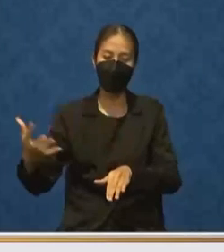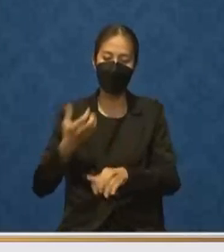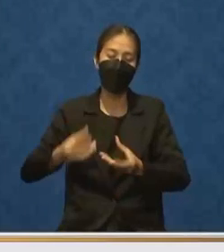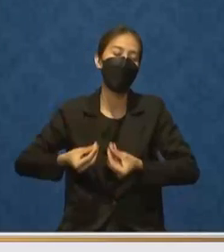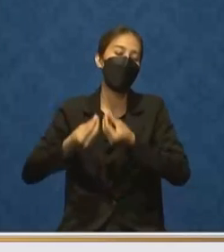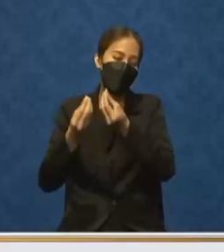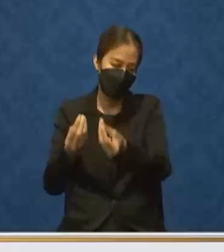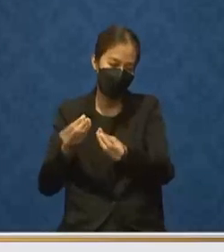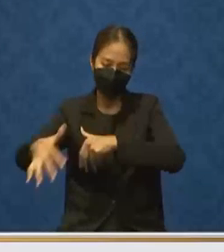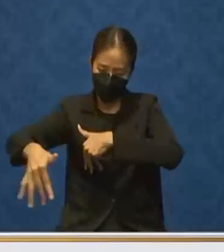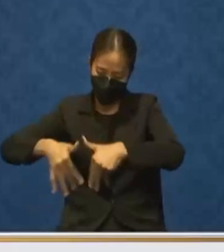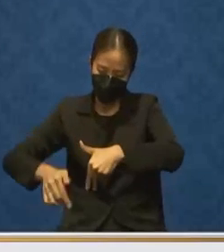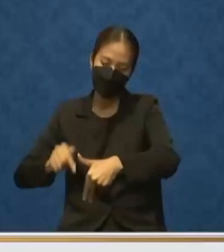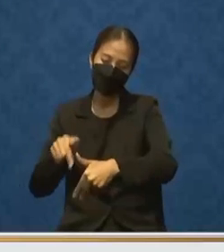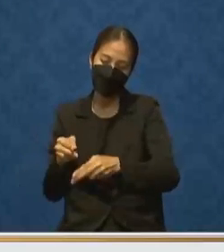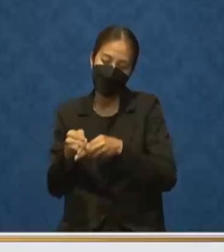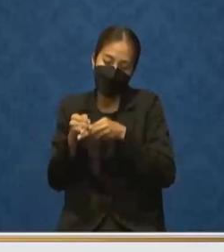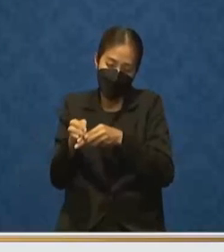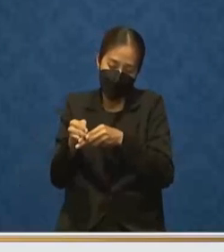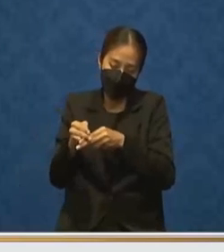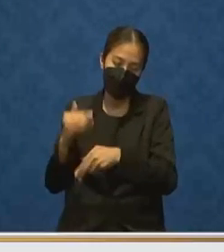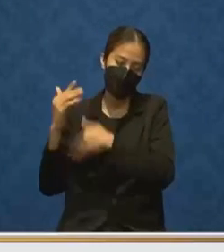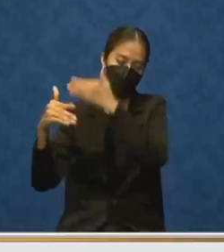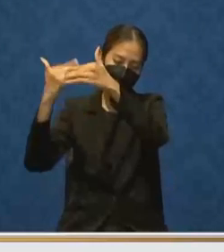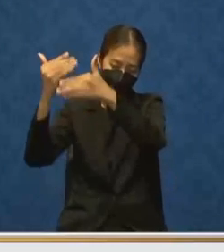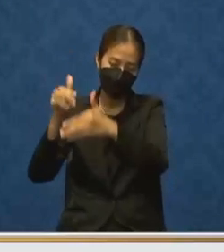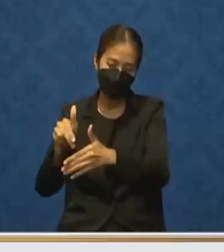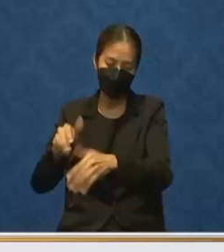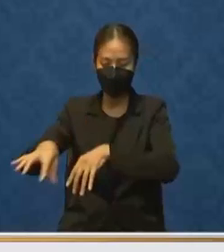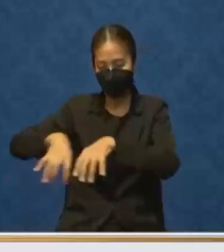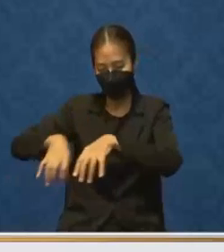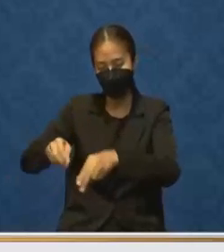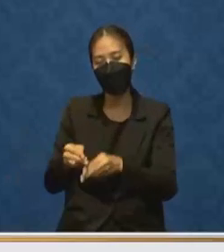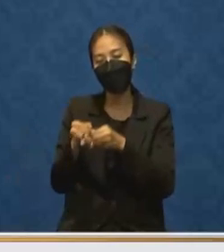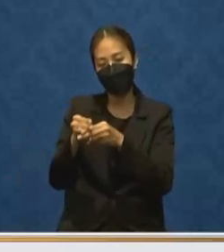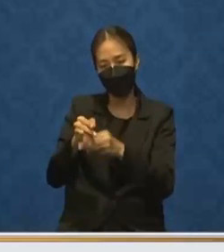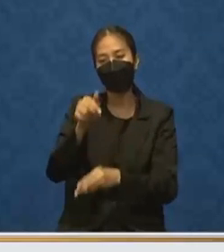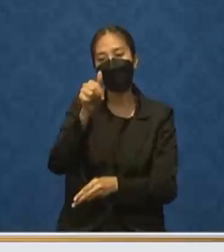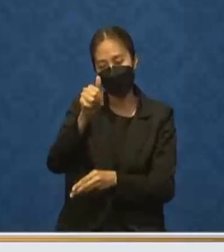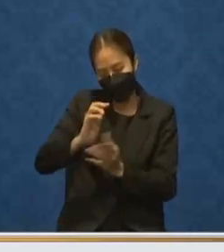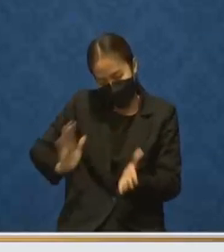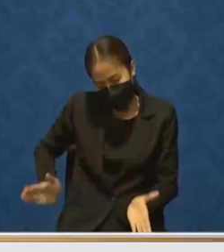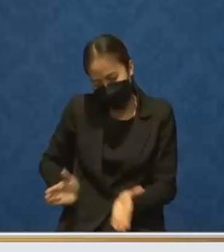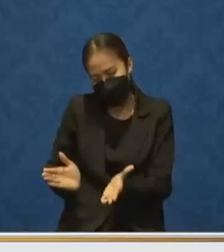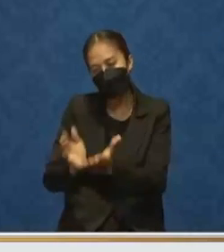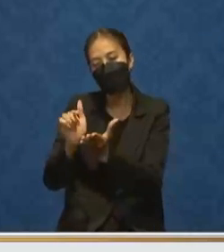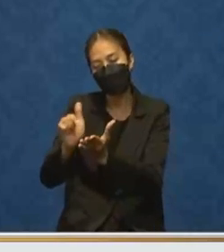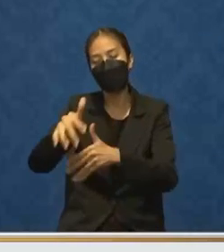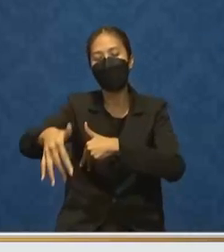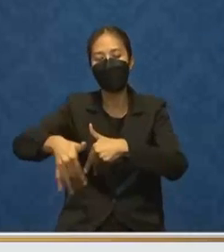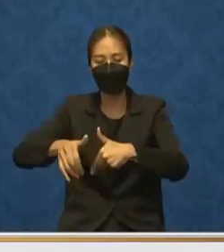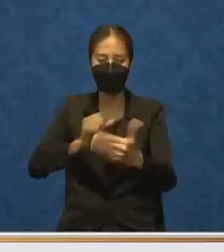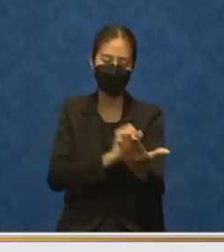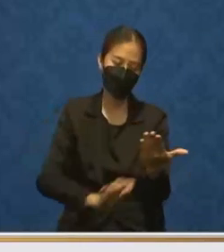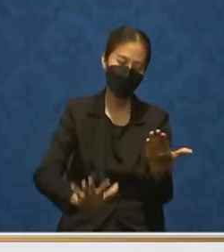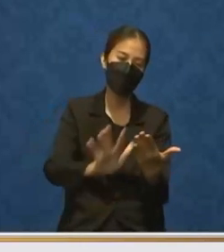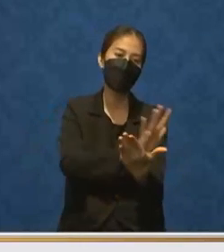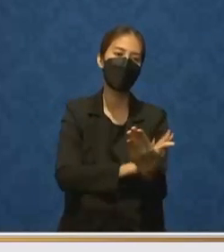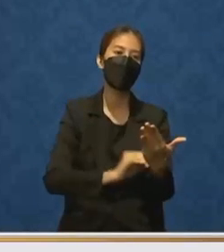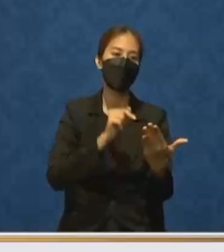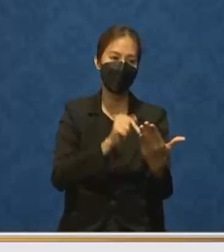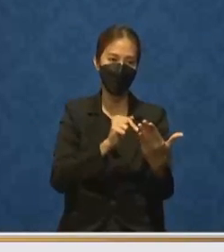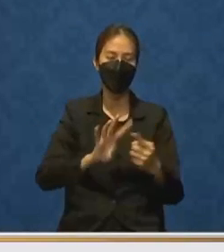ามารถพัฒนาบทบาทในการจัดการท้องถิ่นของตนเองและเสริมสร้างความมั่นคงและเข้มแข็งให้แก่ชุมชนและประเทศ